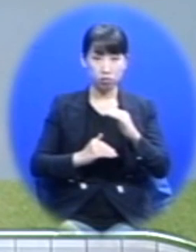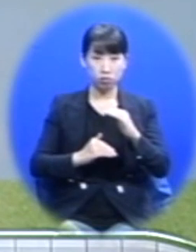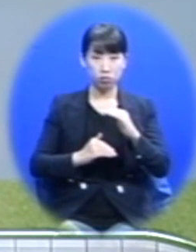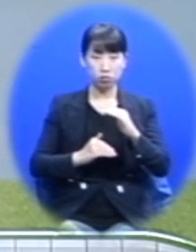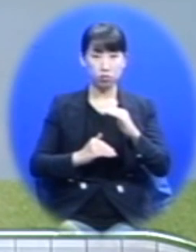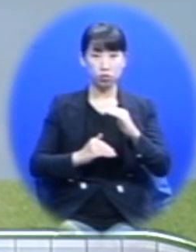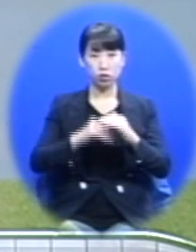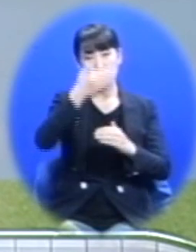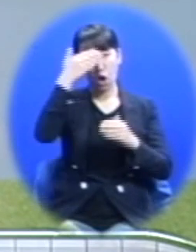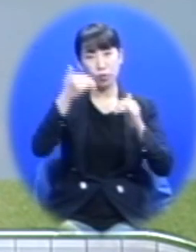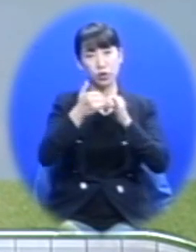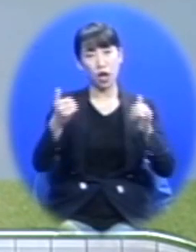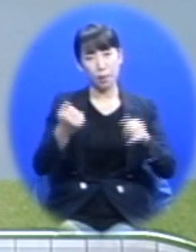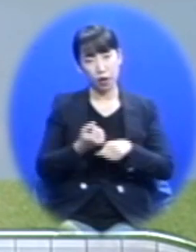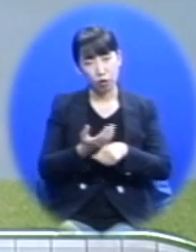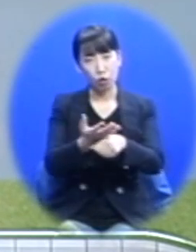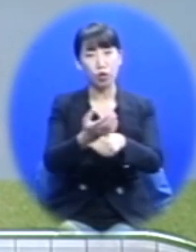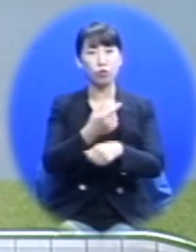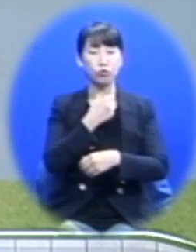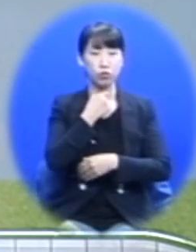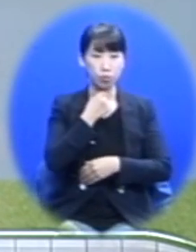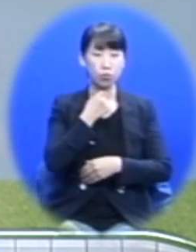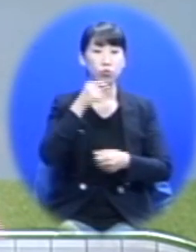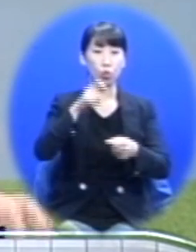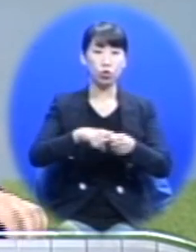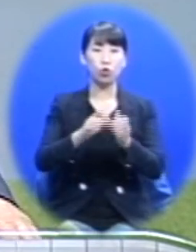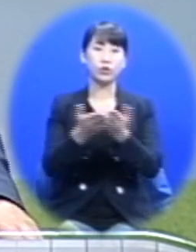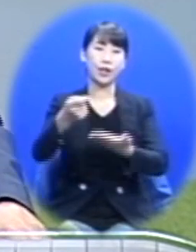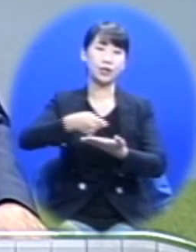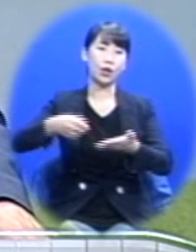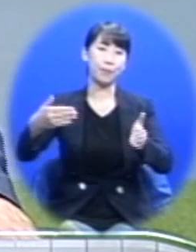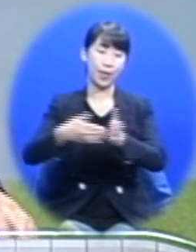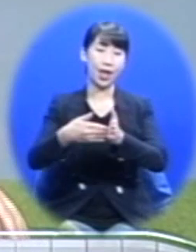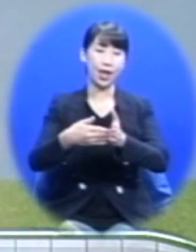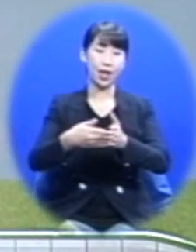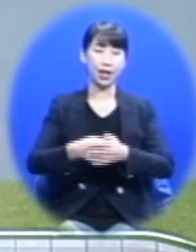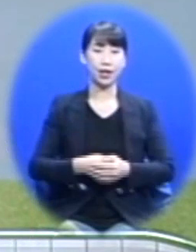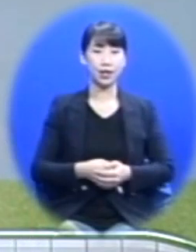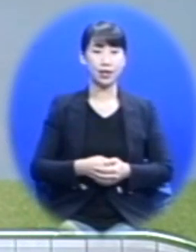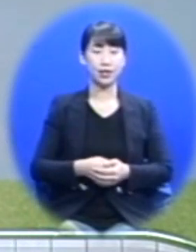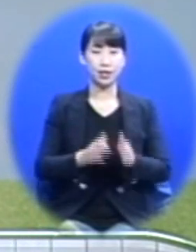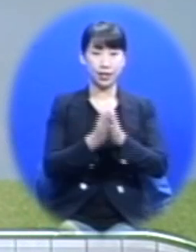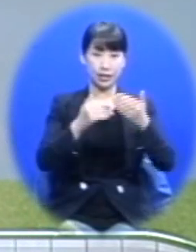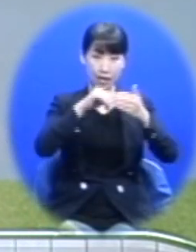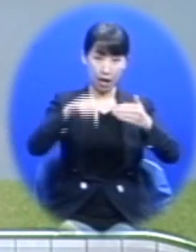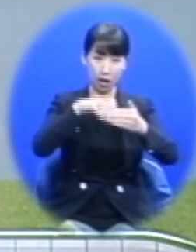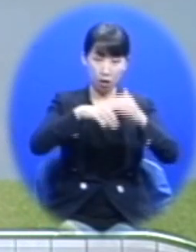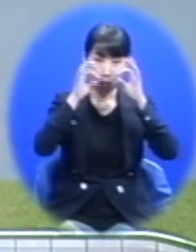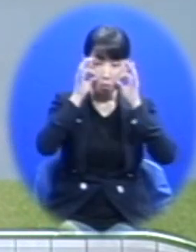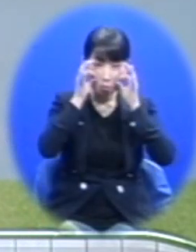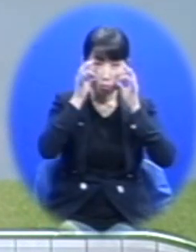많은 젊은이들에게 나누고 싶어서 그가 이 책을 썼습니다. 이 책 속에 그분의 어린 시절 이야기가 나옵니다.